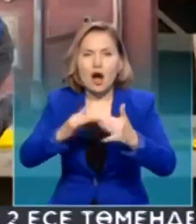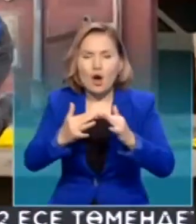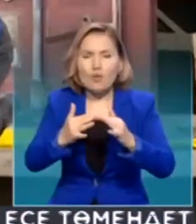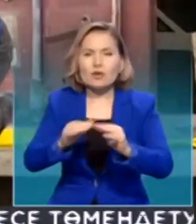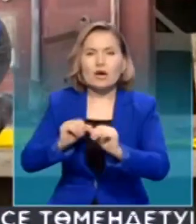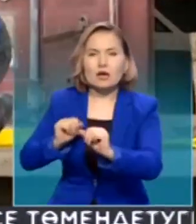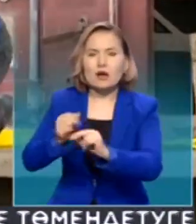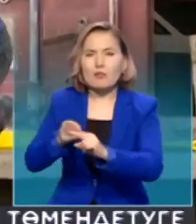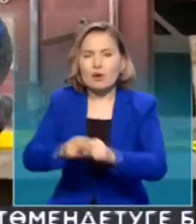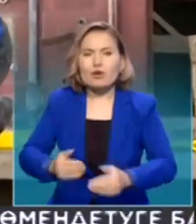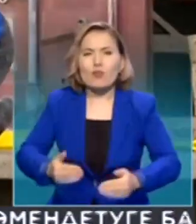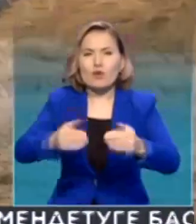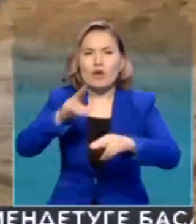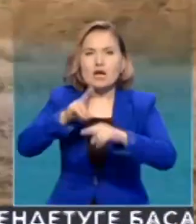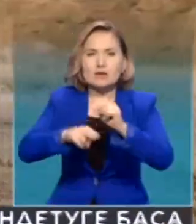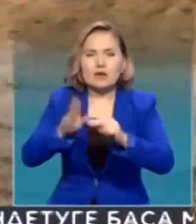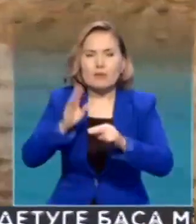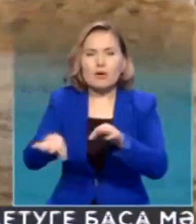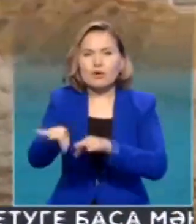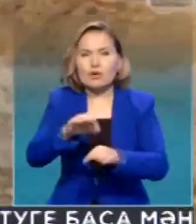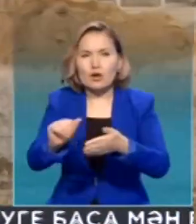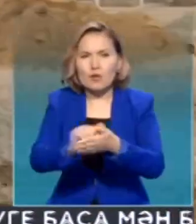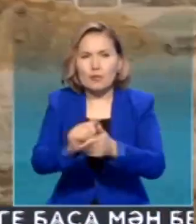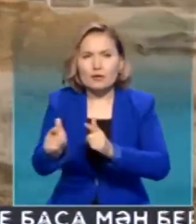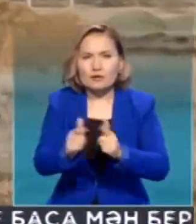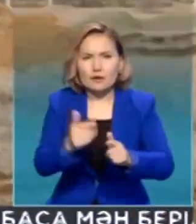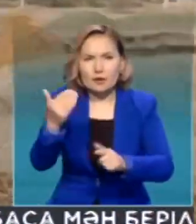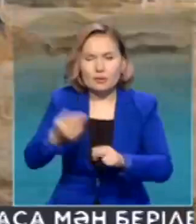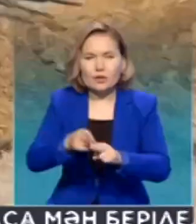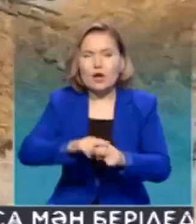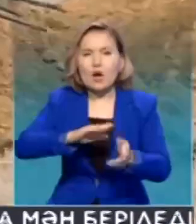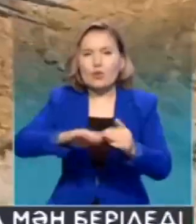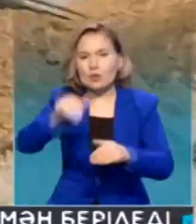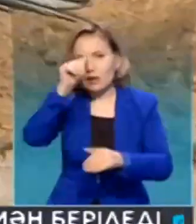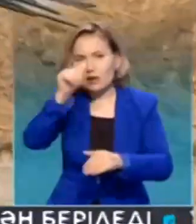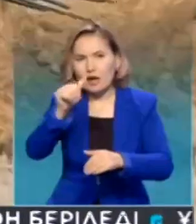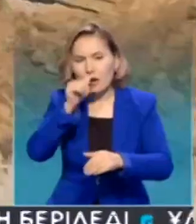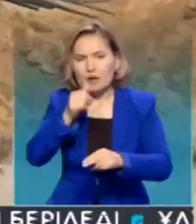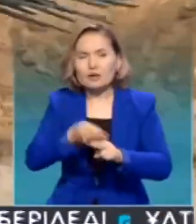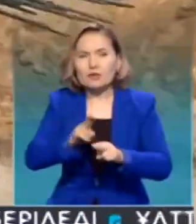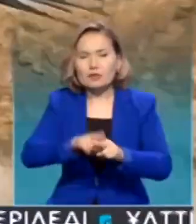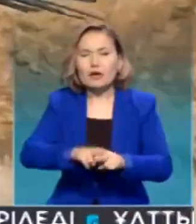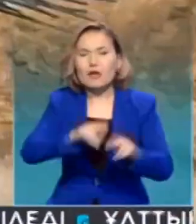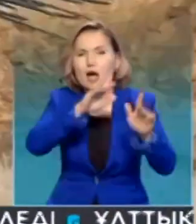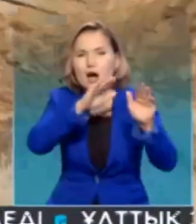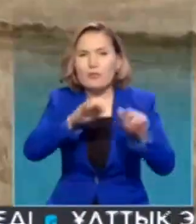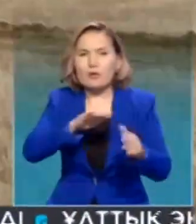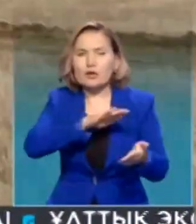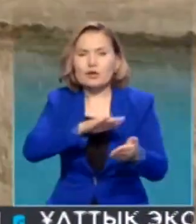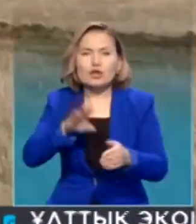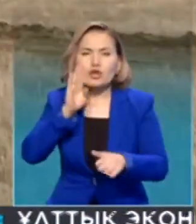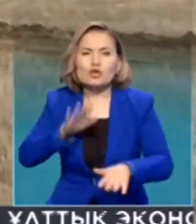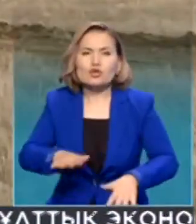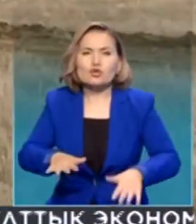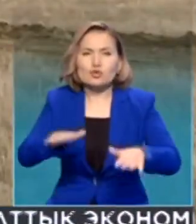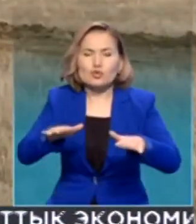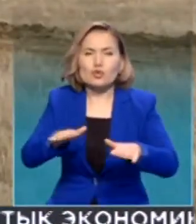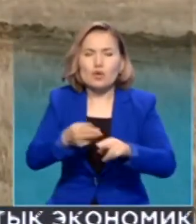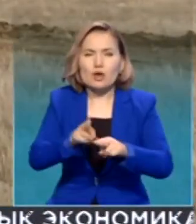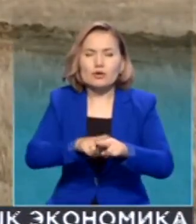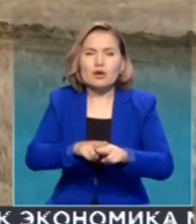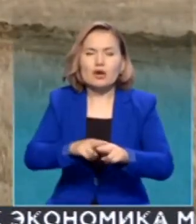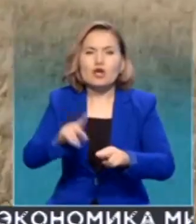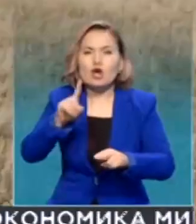үшін бөгет салынады. Жобалық сметалық құжат әзірленіп жатыр. Айта кетелік, өткен айда қарғын су ауыл ішіне кіріп, 100-ге тарта үй